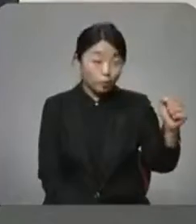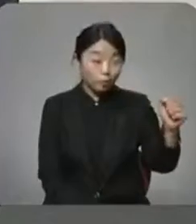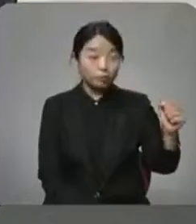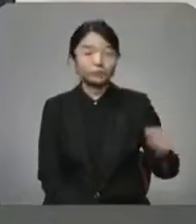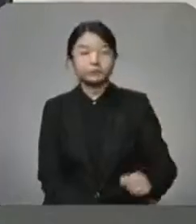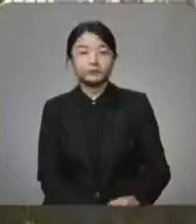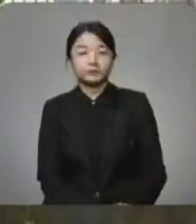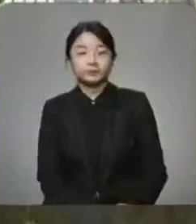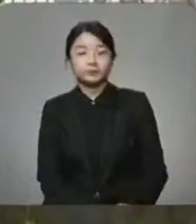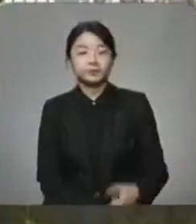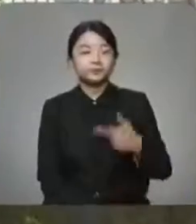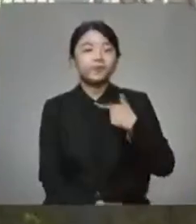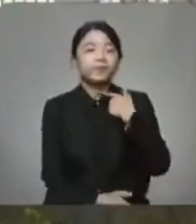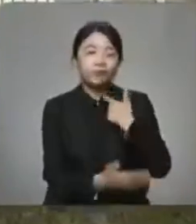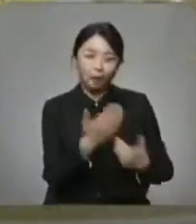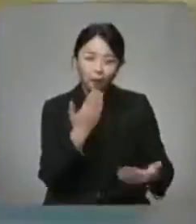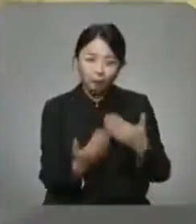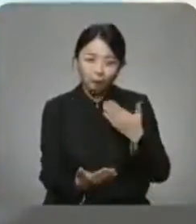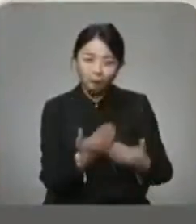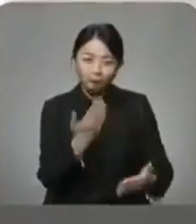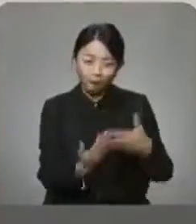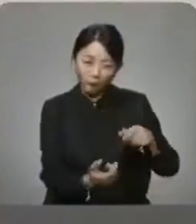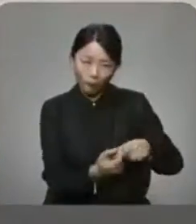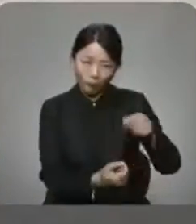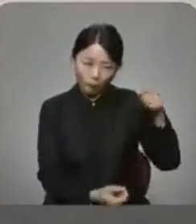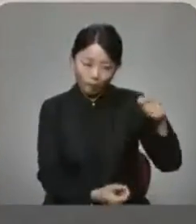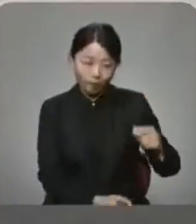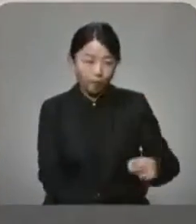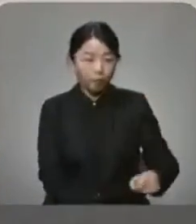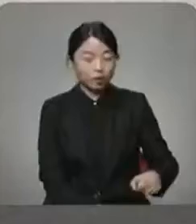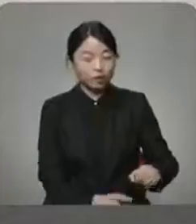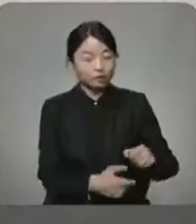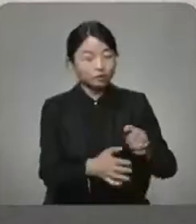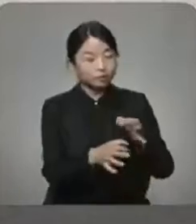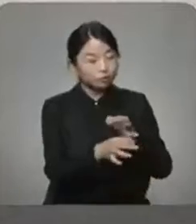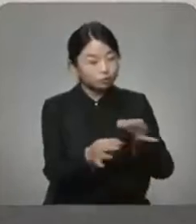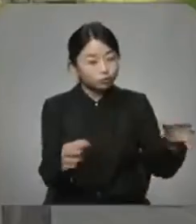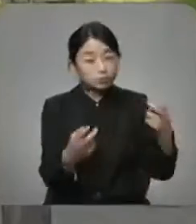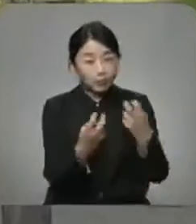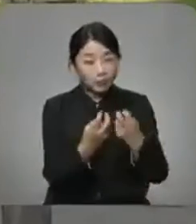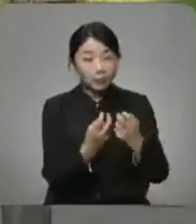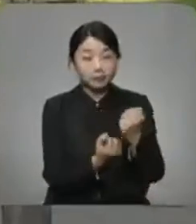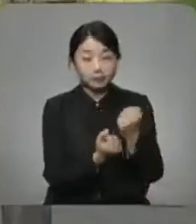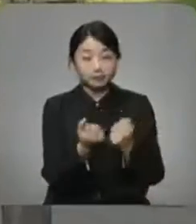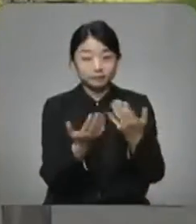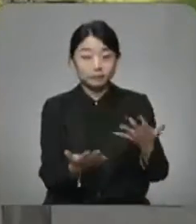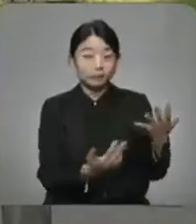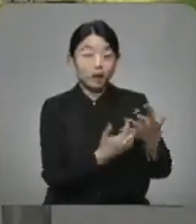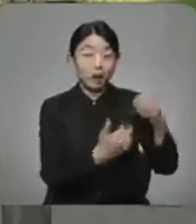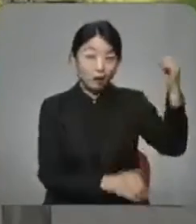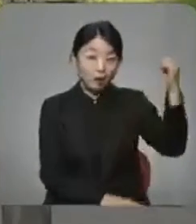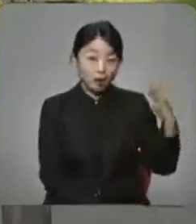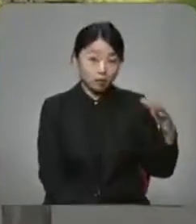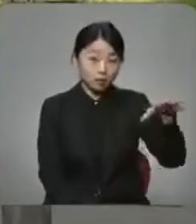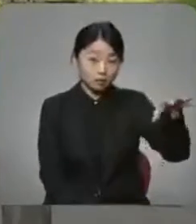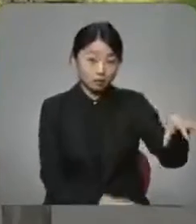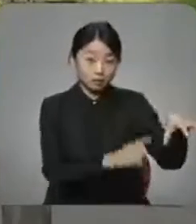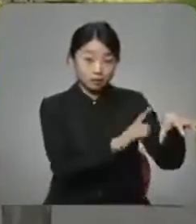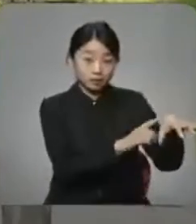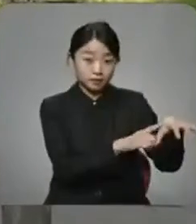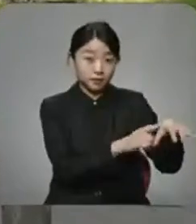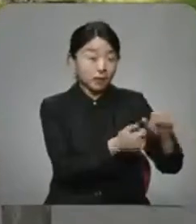행정에서 풍부한 경험을 내세우며 국민 기본 소독제 도입을 약속합니다 강원랜드에서 발생하는